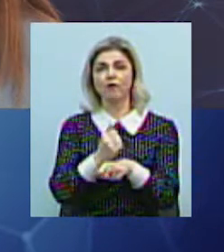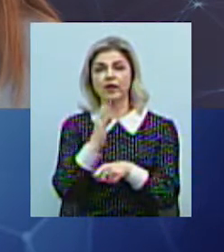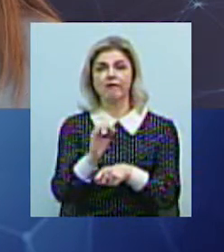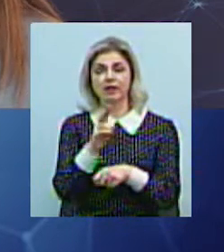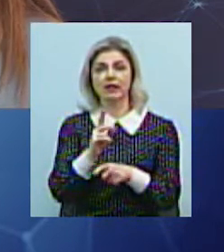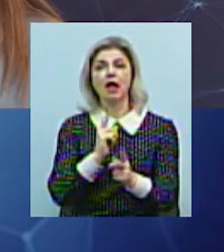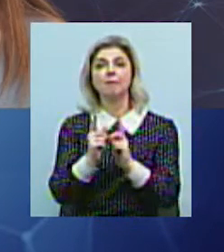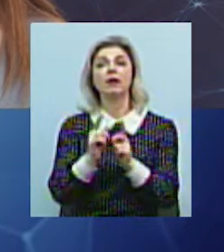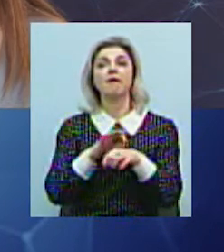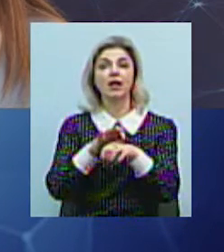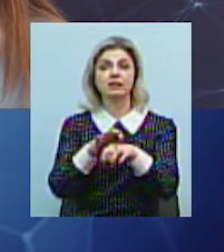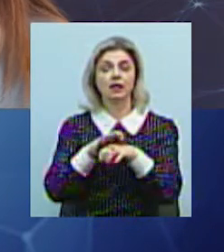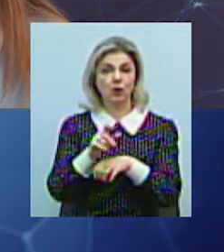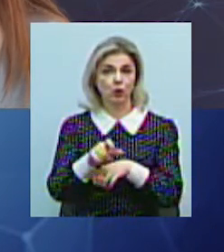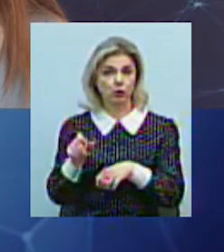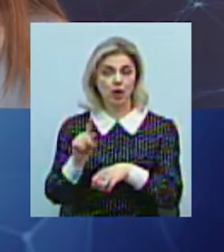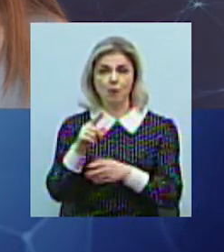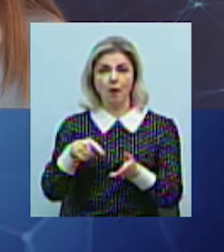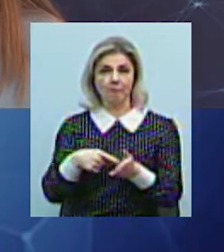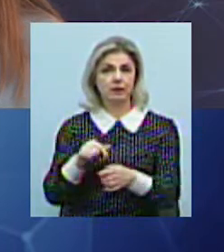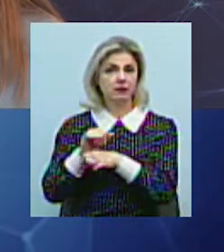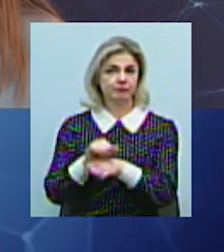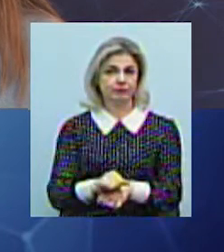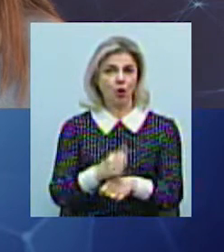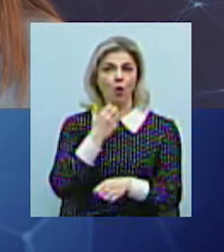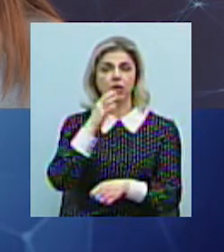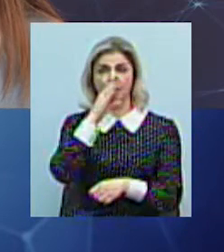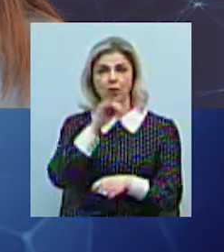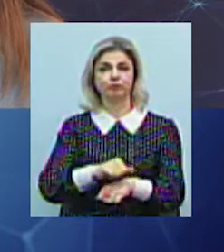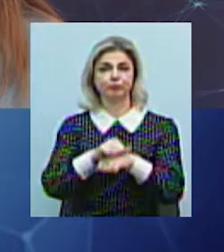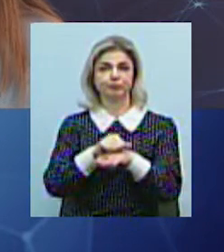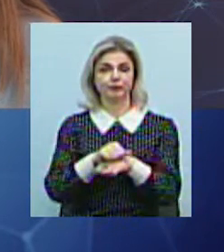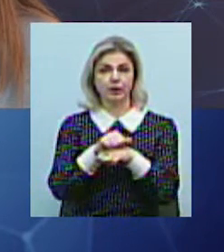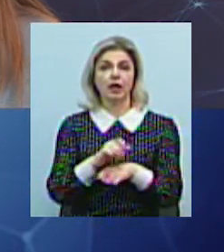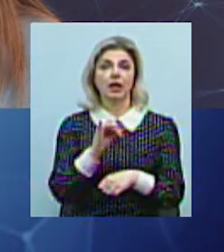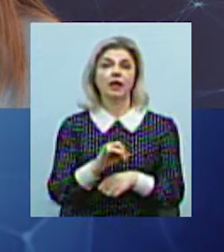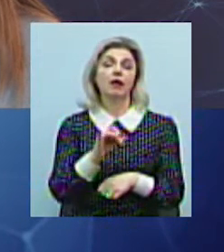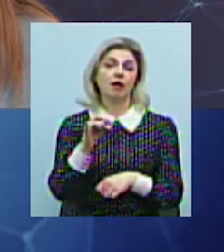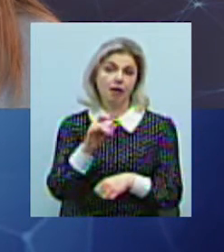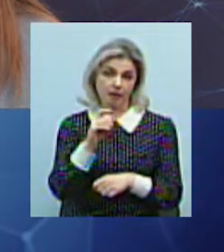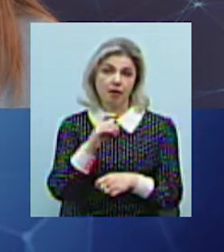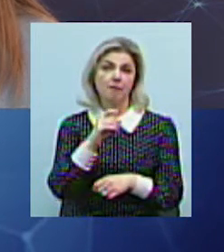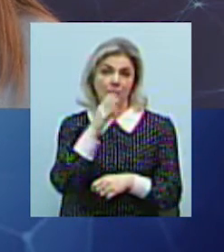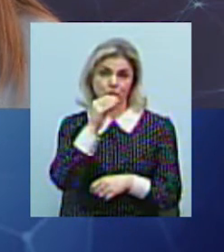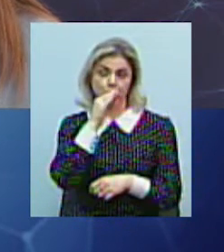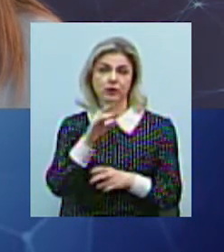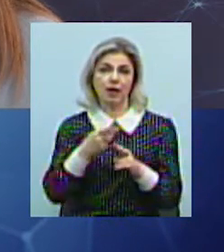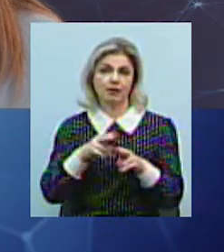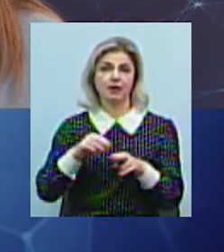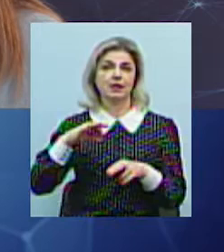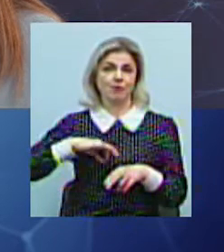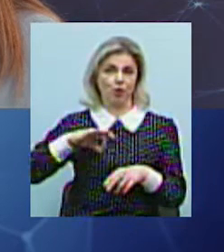перевезення людей, тому що місто стає, коли маршрутки стають. І перевізники цим дуже вміло користуються. Ну, перевозчики не